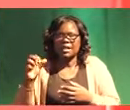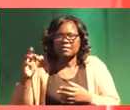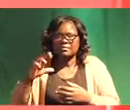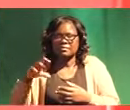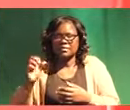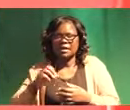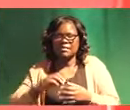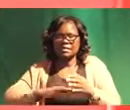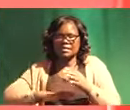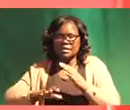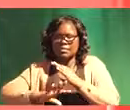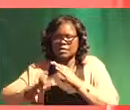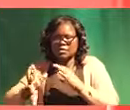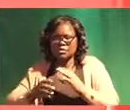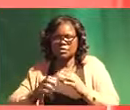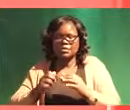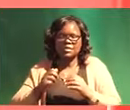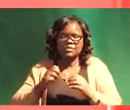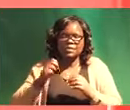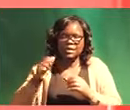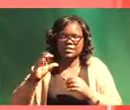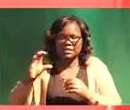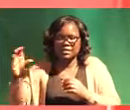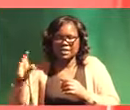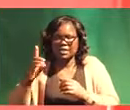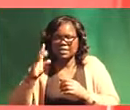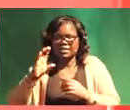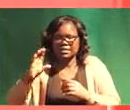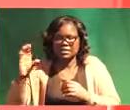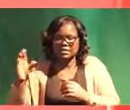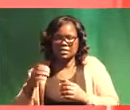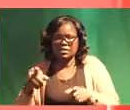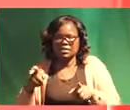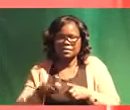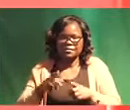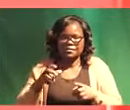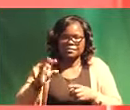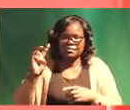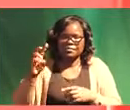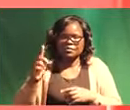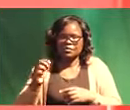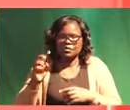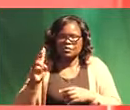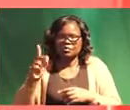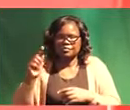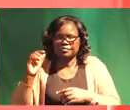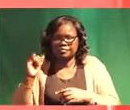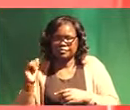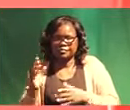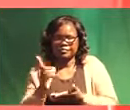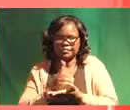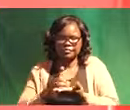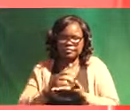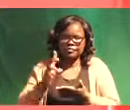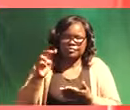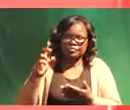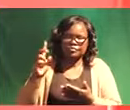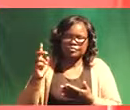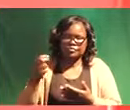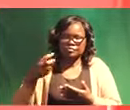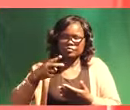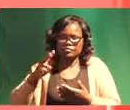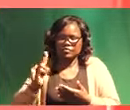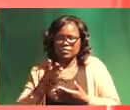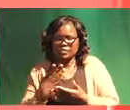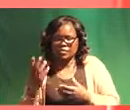ina maana, ina ACC na DCC. Na pia hapa Mutuate, Amwadhi, iwe division, na Adhu iwe division, na hiyo